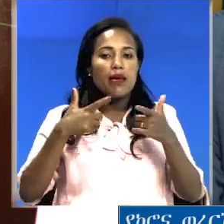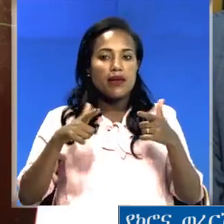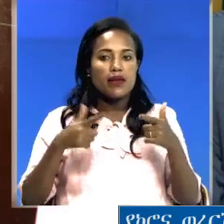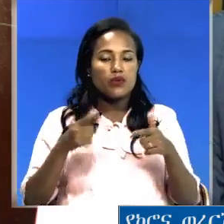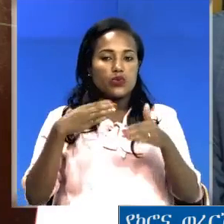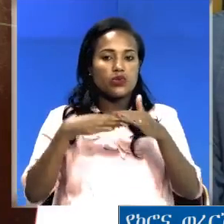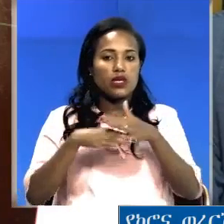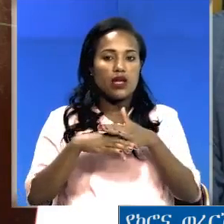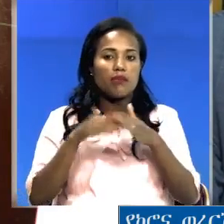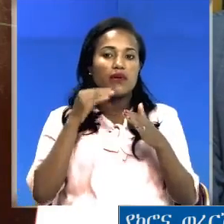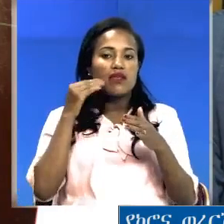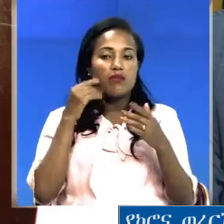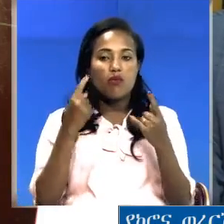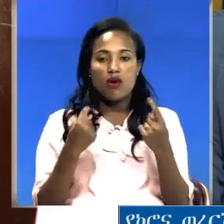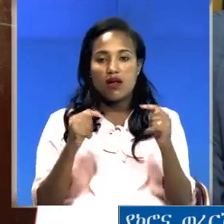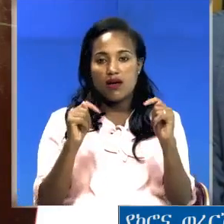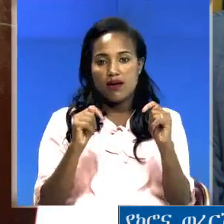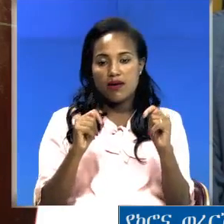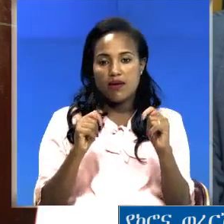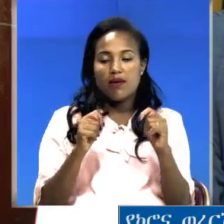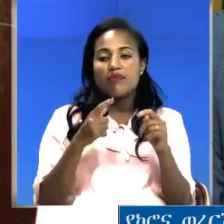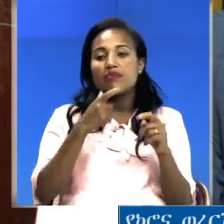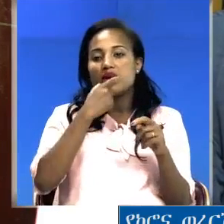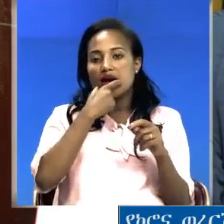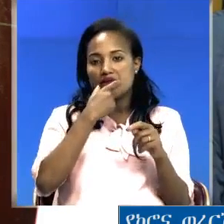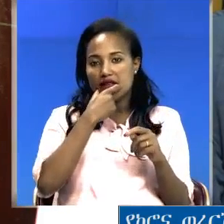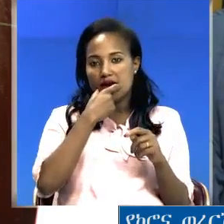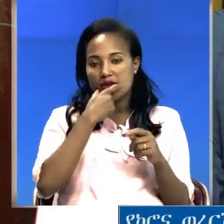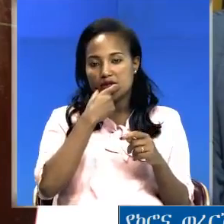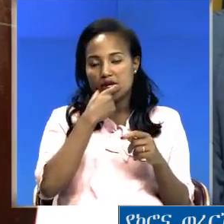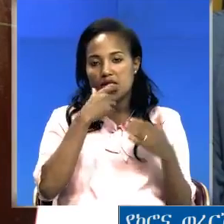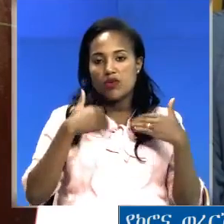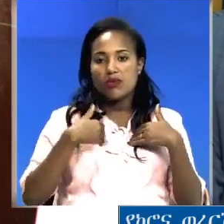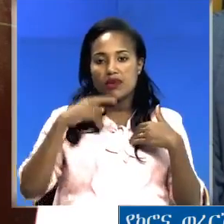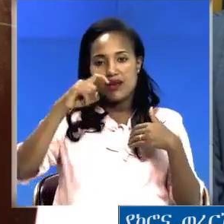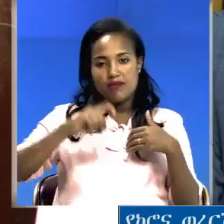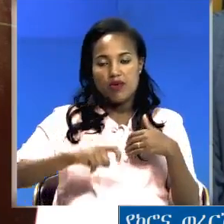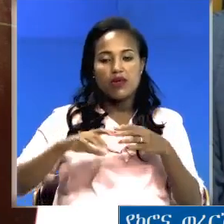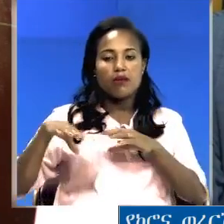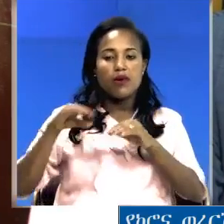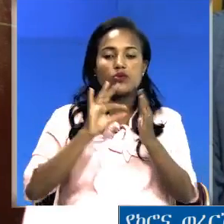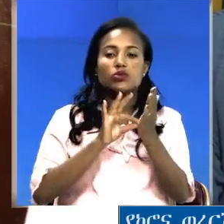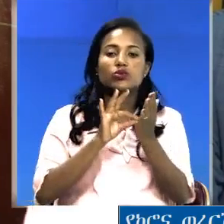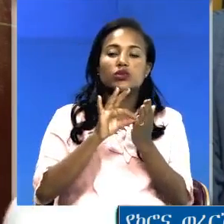በቤተ ሙከራ፣ በካፍቴሪያዎች ሊኖረው የሚገባውን የተማሪዎች ቁጥር